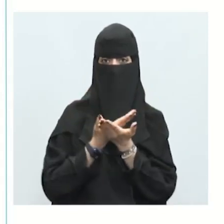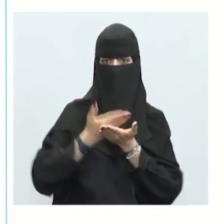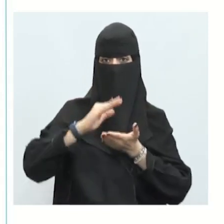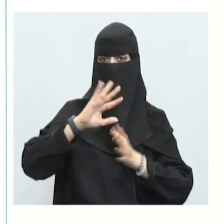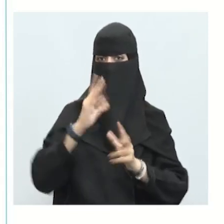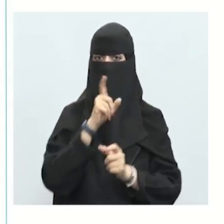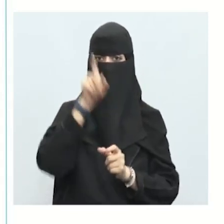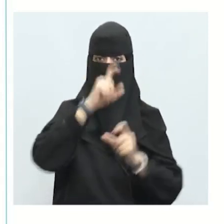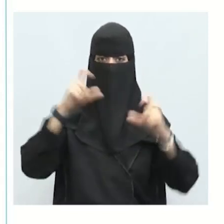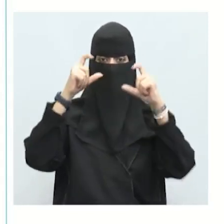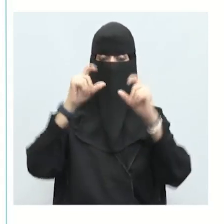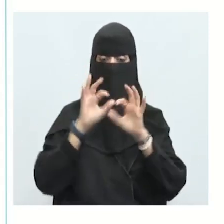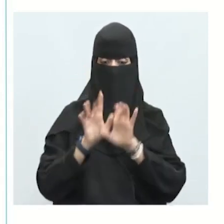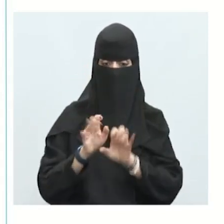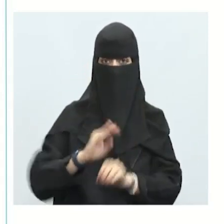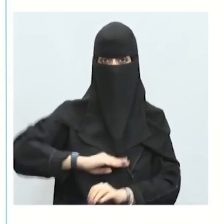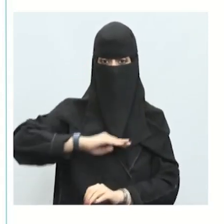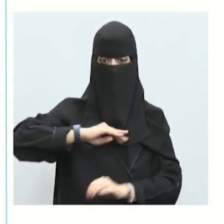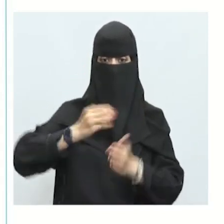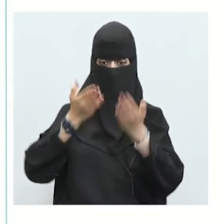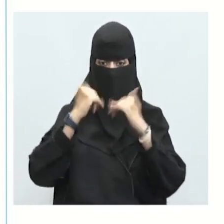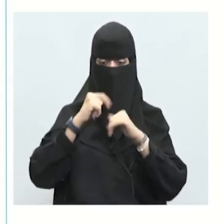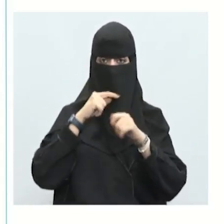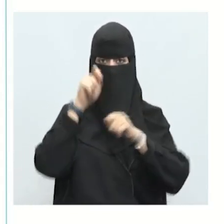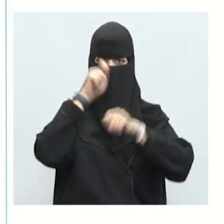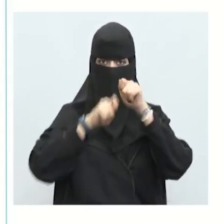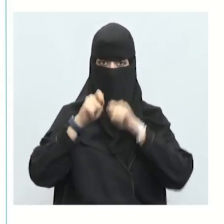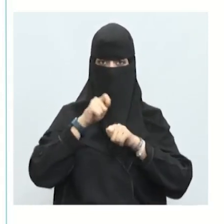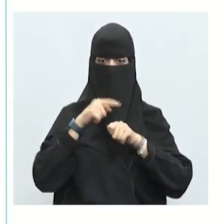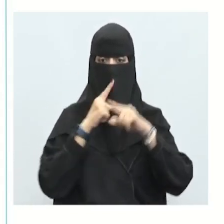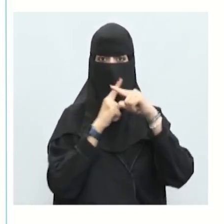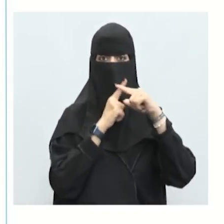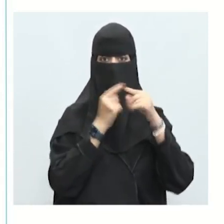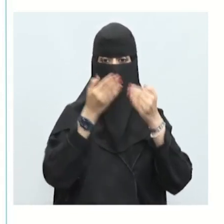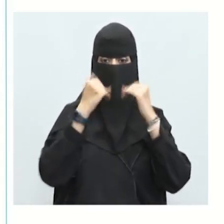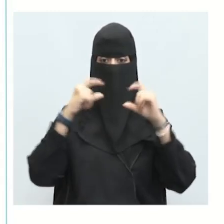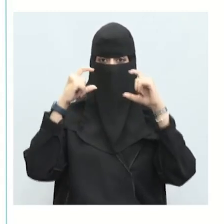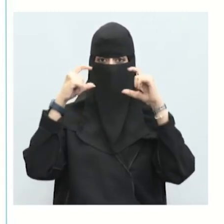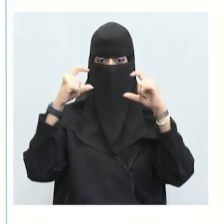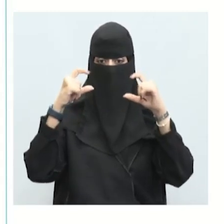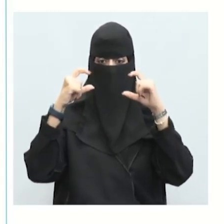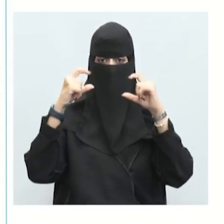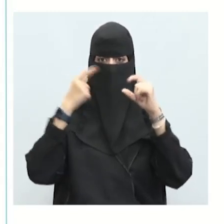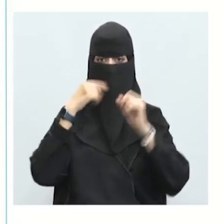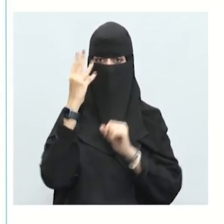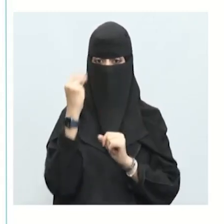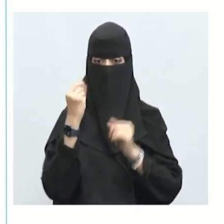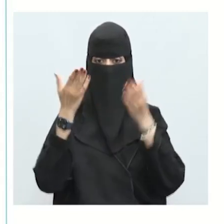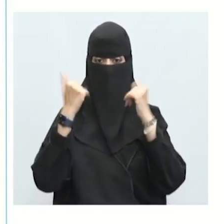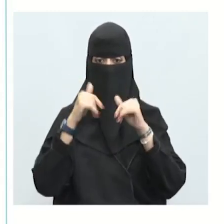عمرك ثم العمليات اللي هي اسناد الى الاكس ما تم ادخاله او الرقم الذي تم